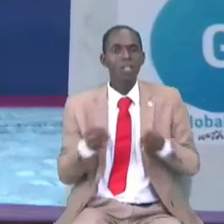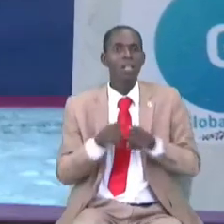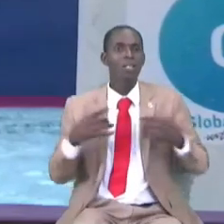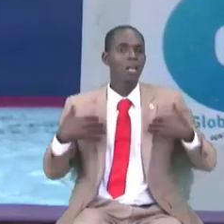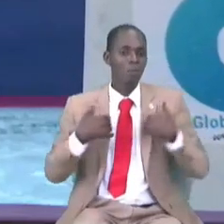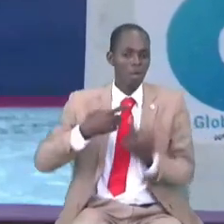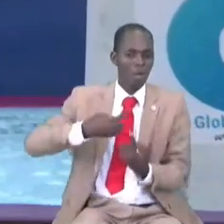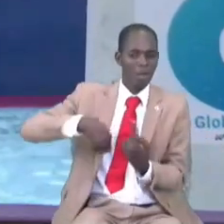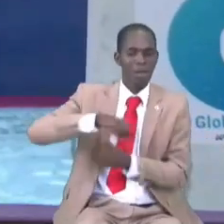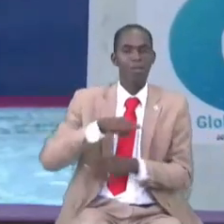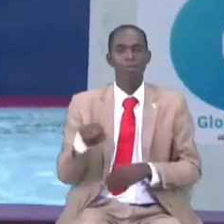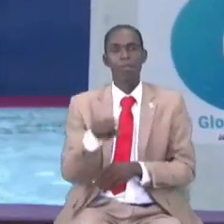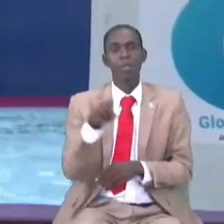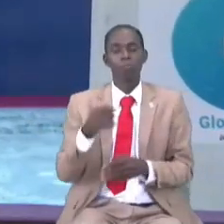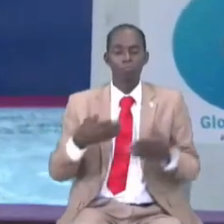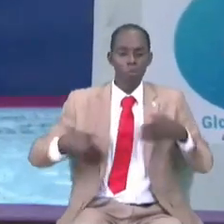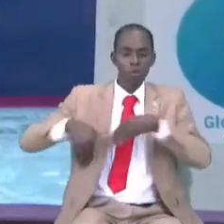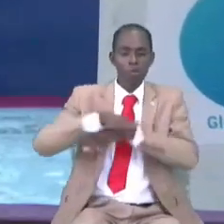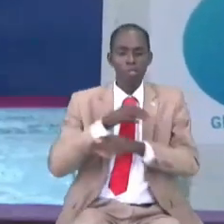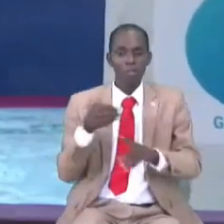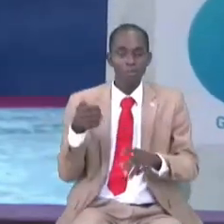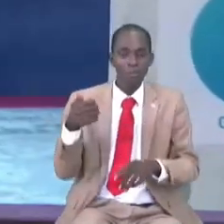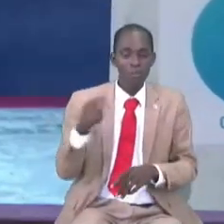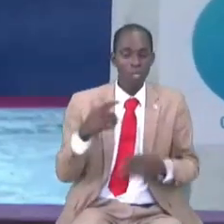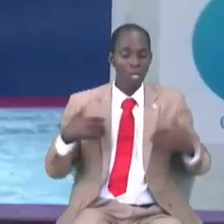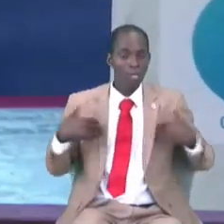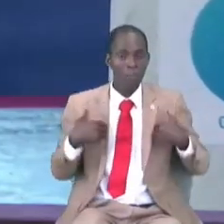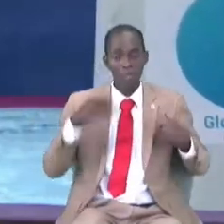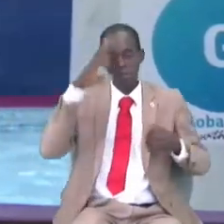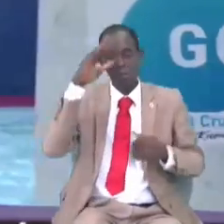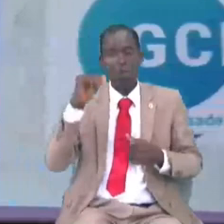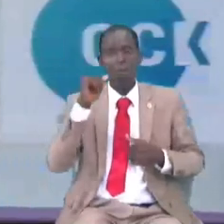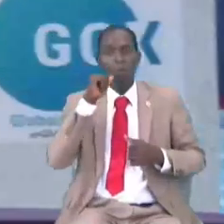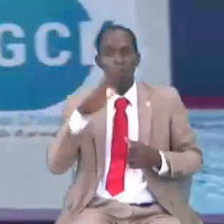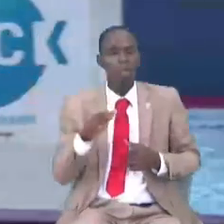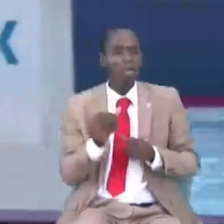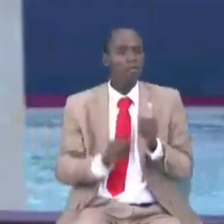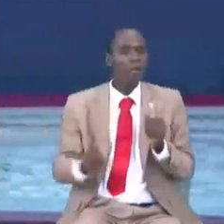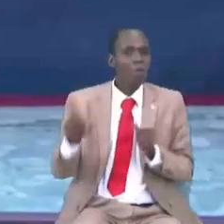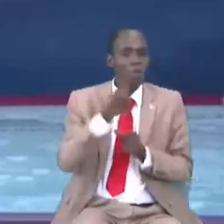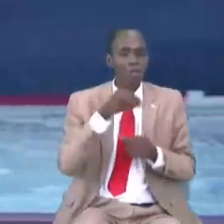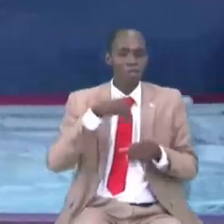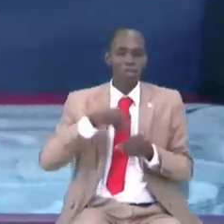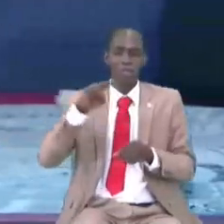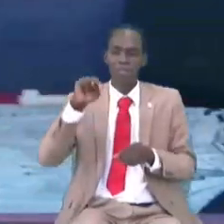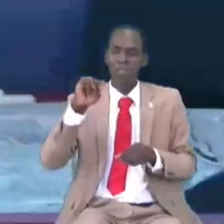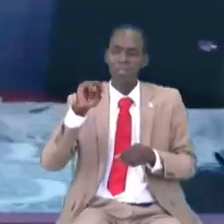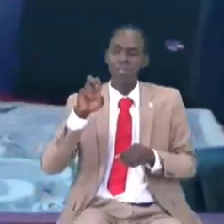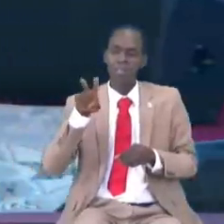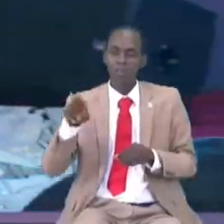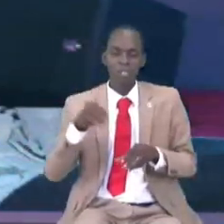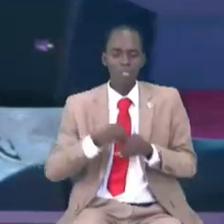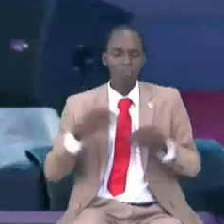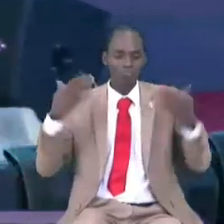couvrir, les hommes, les femmes, tout le monde se couvrait de sacs. Ils doivent aussi couvrir leurs animaux de sacs.